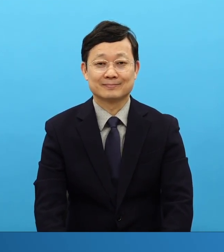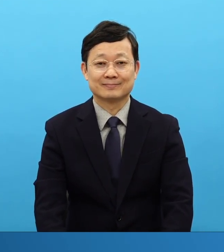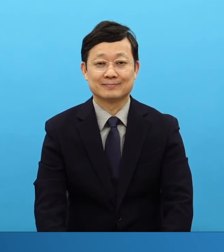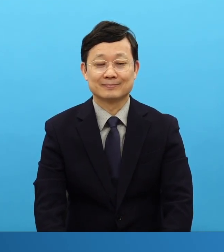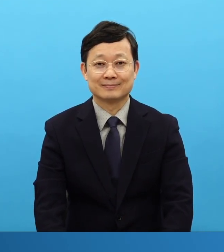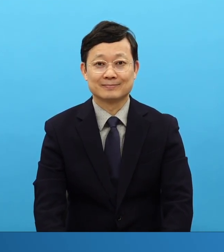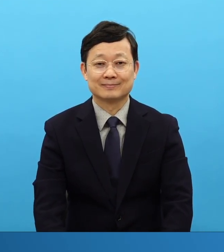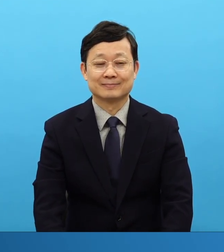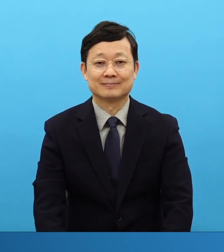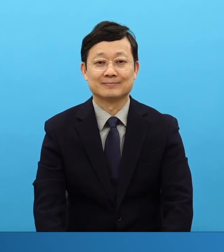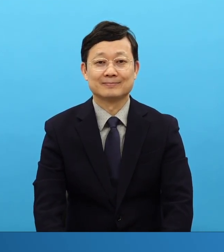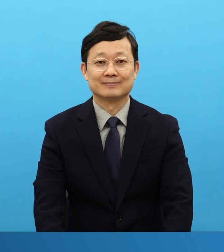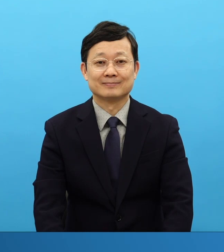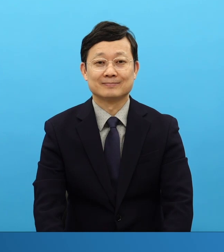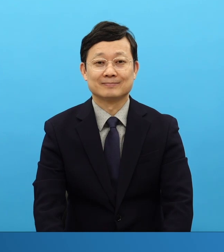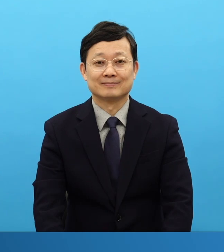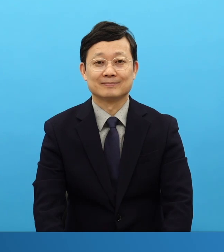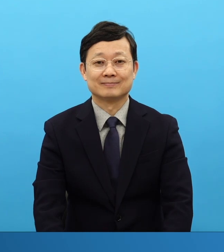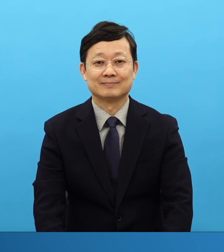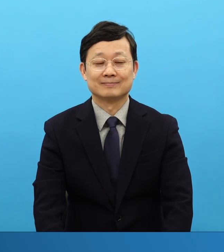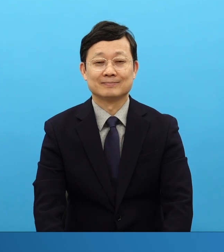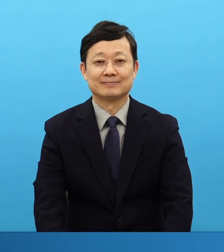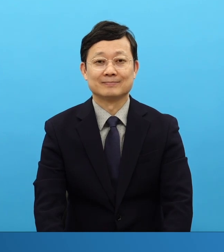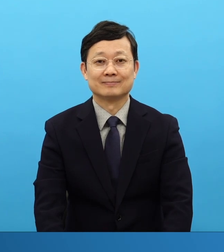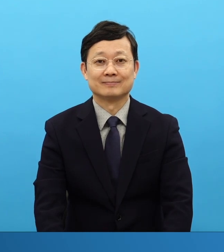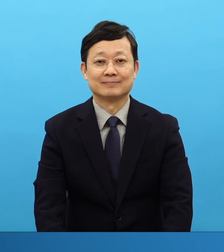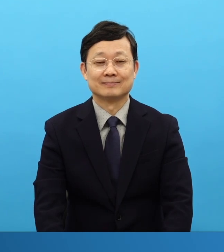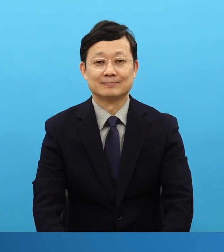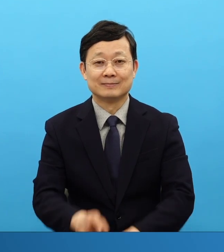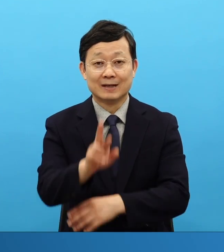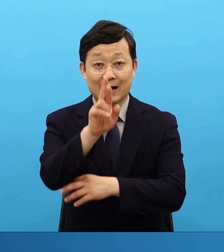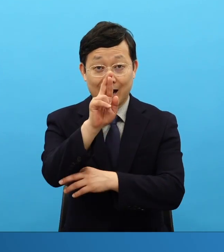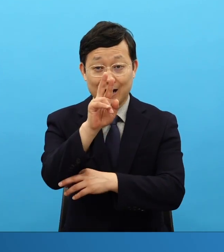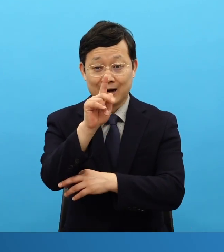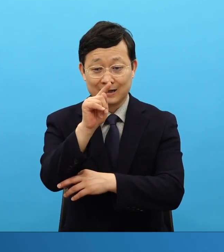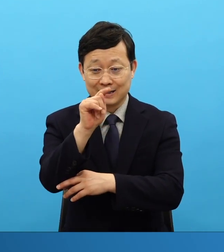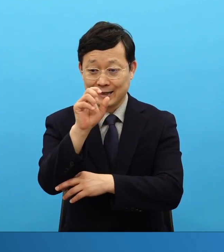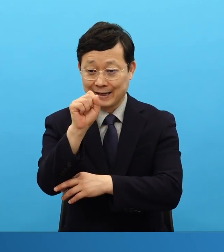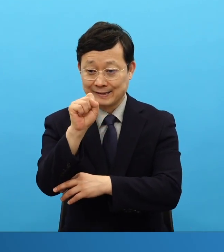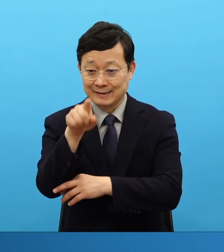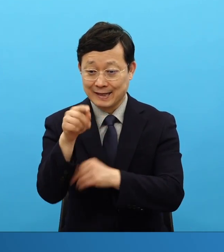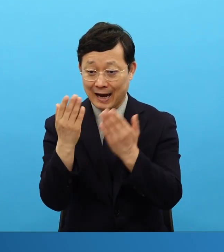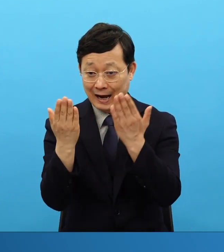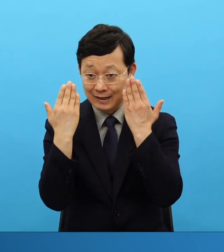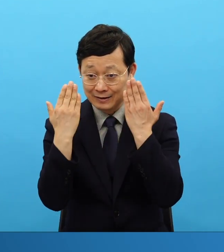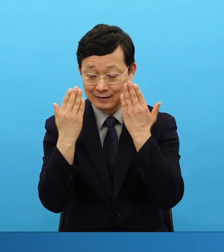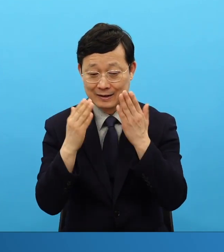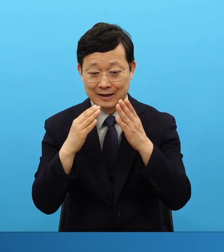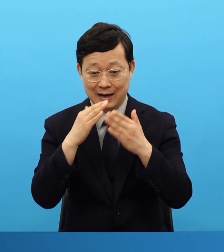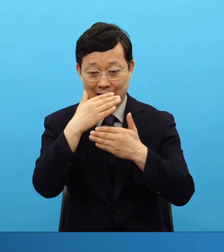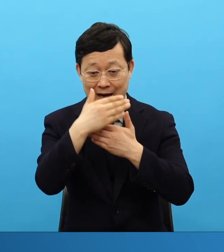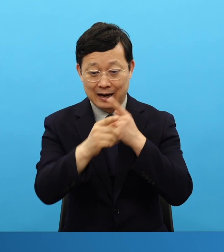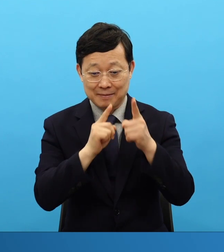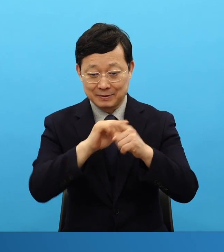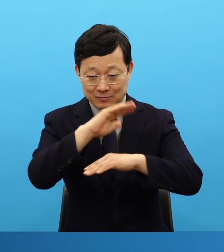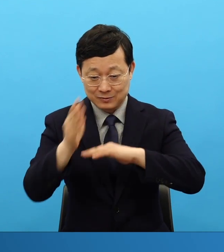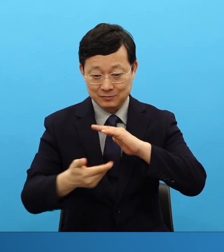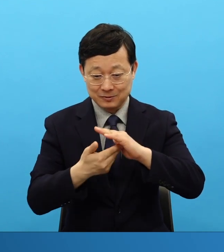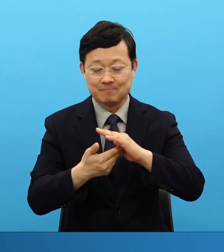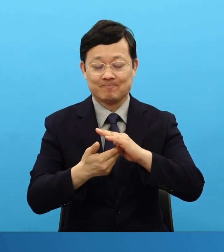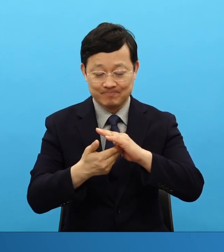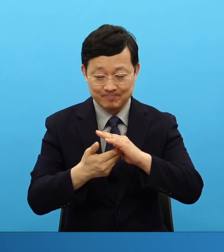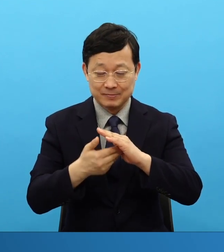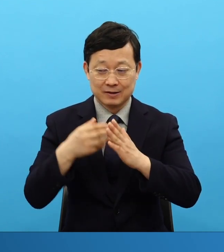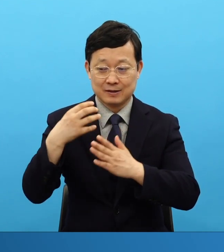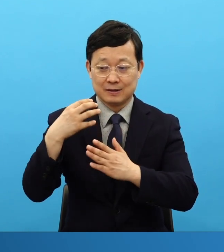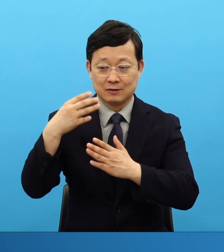そして 주職者, 공회자의 方々に 감사드립니다. 우리 RTS는 말씀 성취의 모델이 되라는 원장님의 메시지를